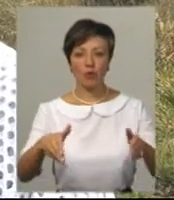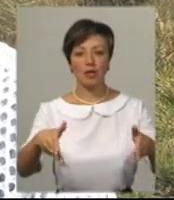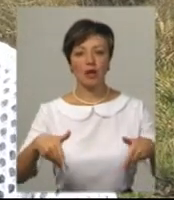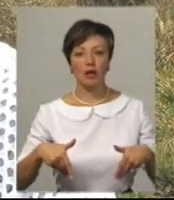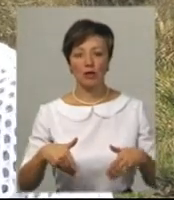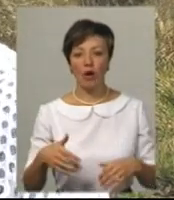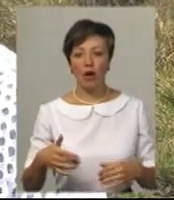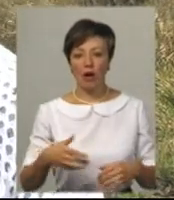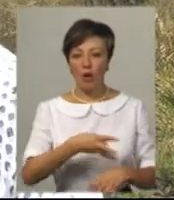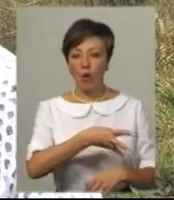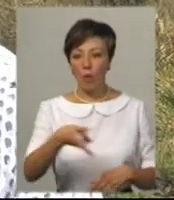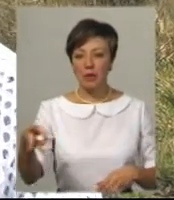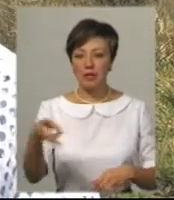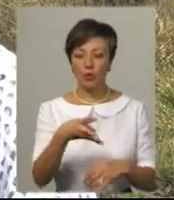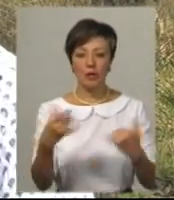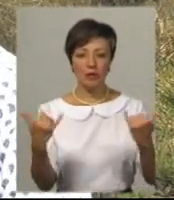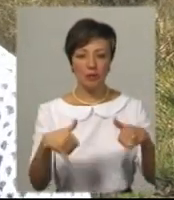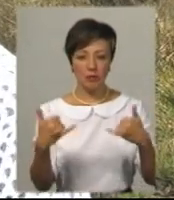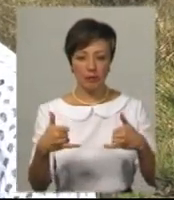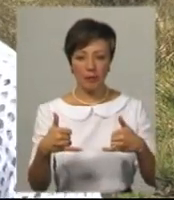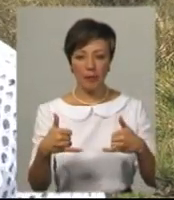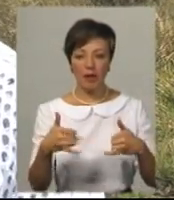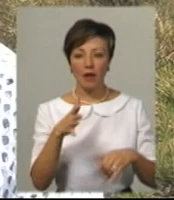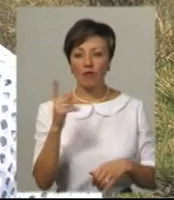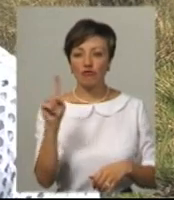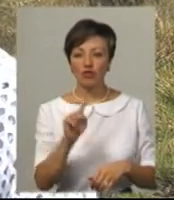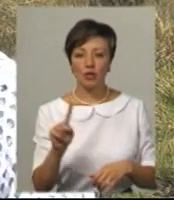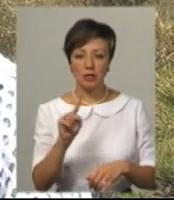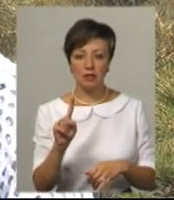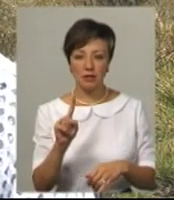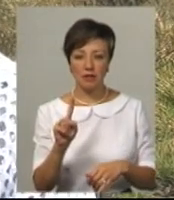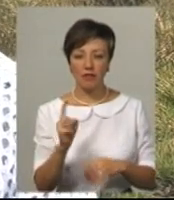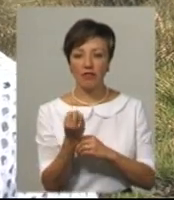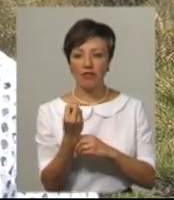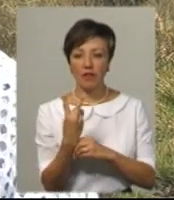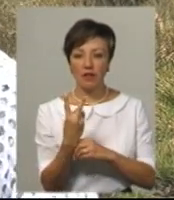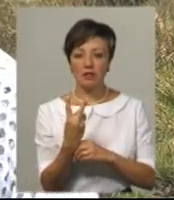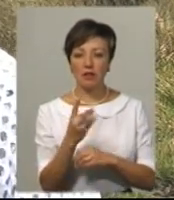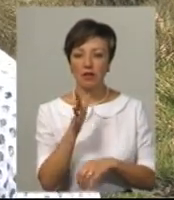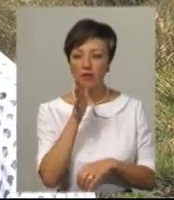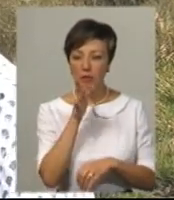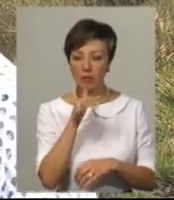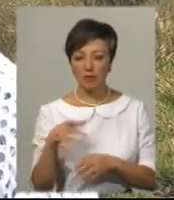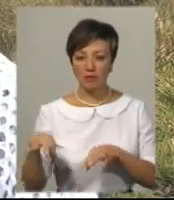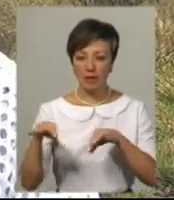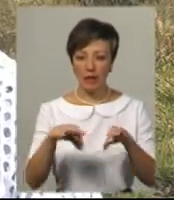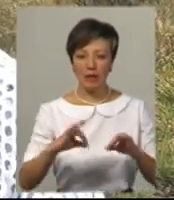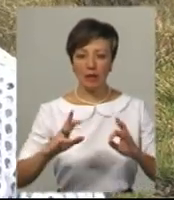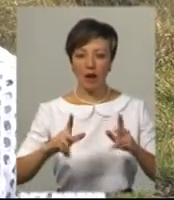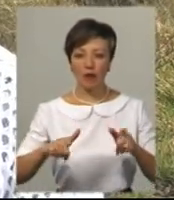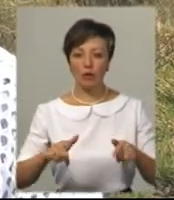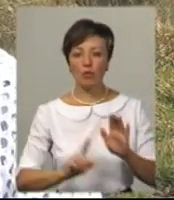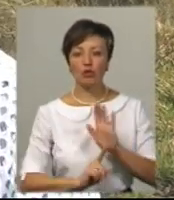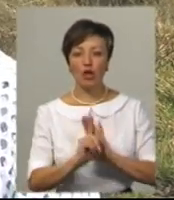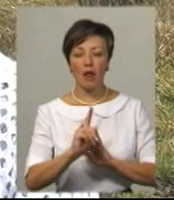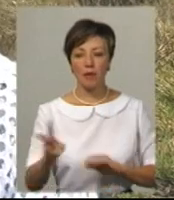опрескають гібрецидами. В час дня, не в час дня, в 12 годин під'їхали тракторі і почали бризкати. Якраз